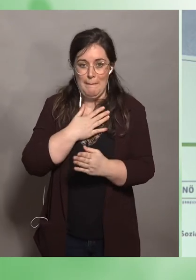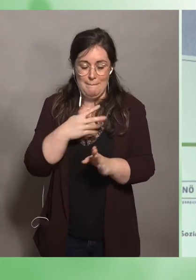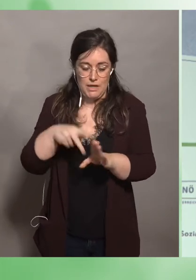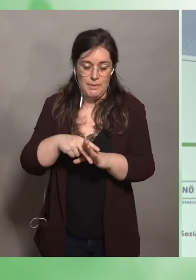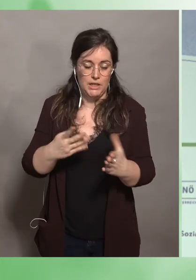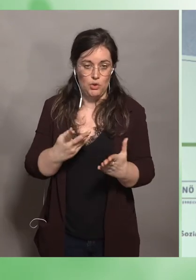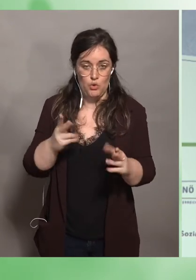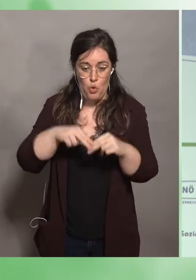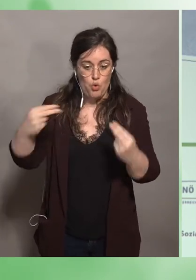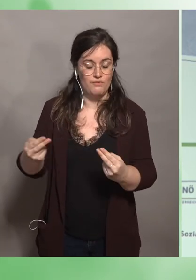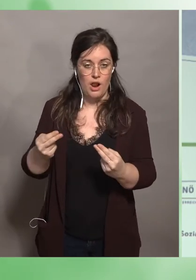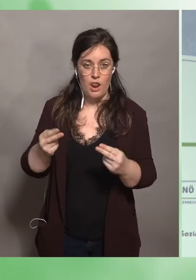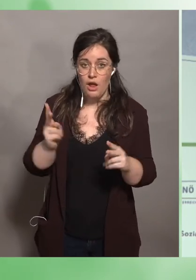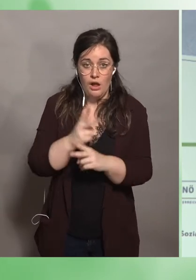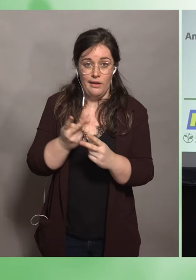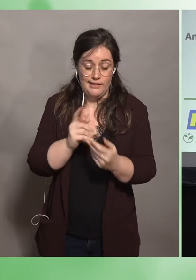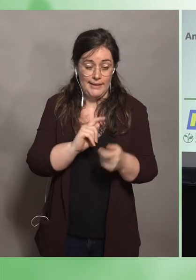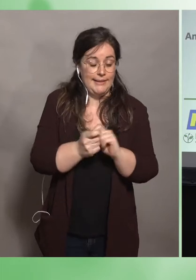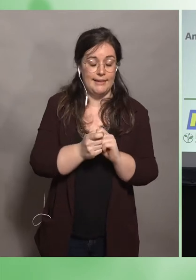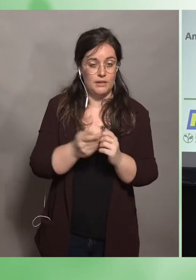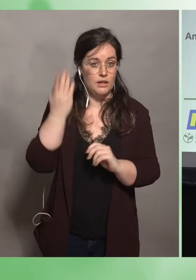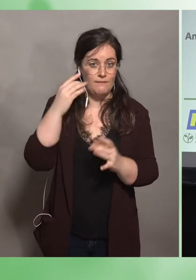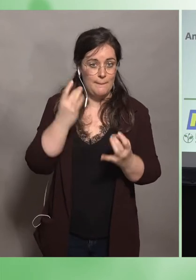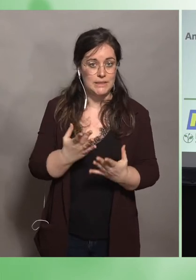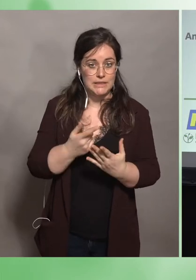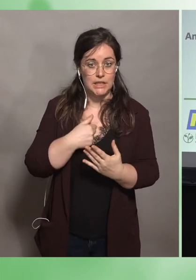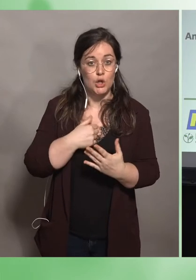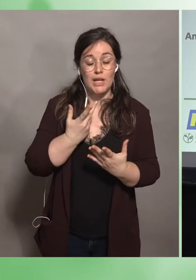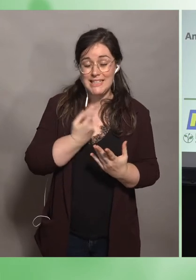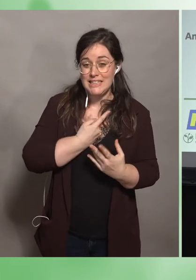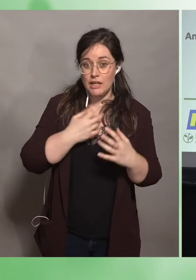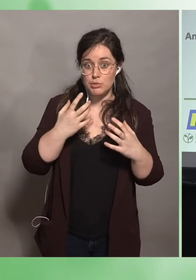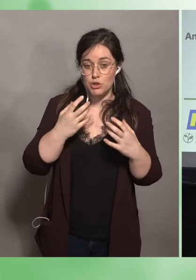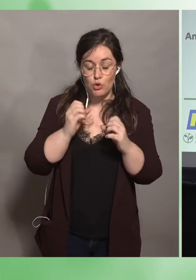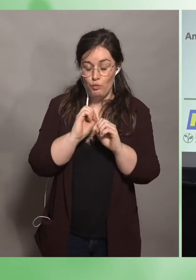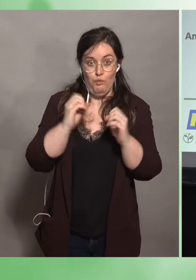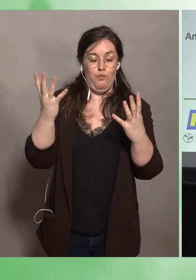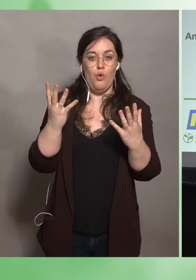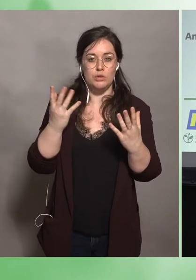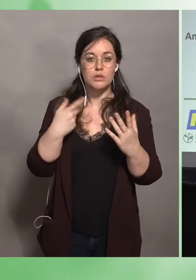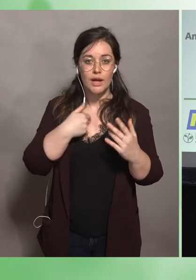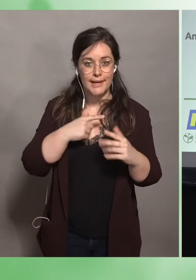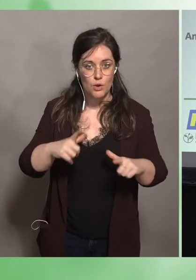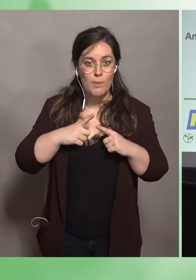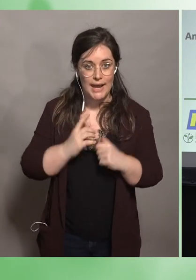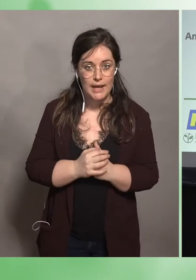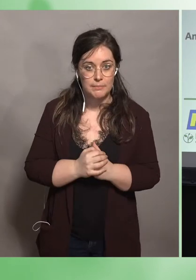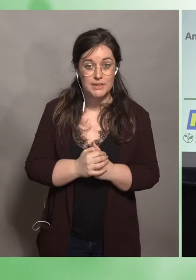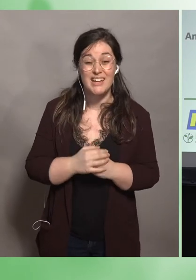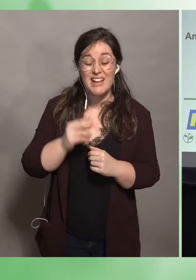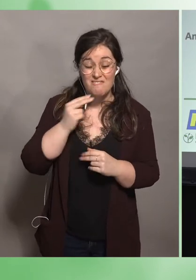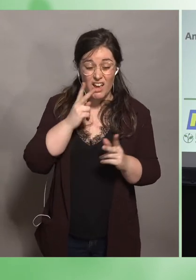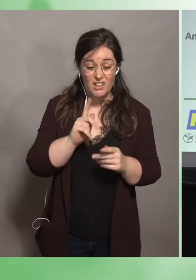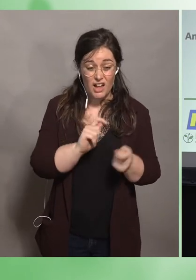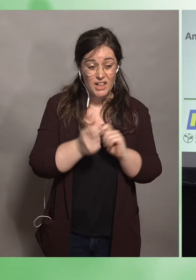nicht rückgängig machen, ich möchte ihn nicht rückgängig machen. Für mich ist ein Wunder, dass ich überlebt habe und ich danke Gott jeden Tag dafür. Aber wenn ich es könnte, dann wäre